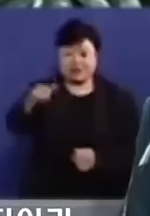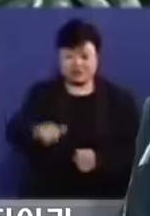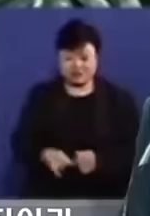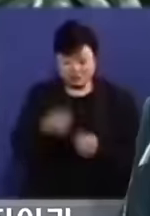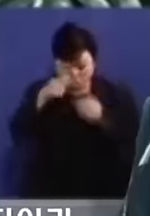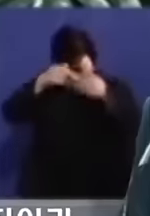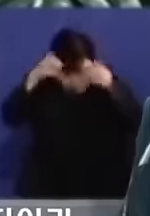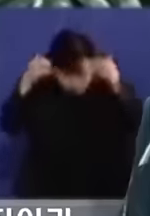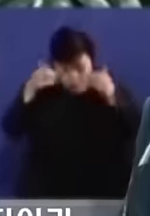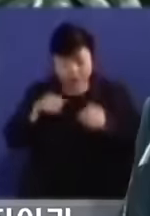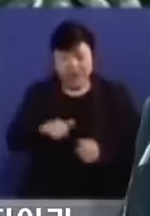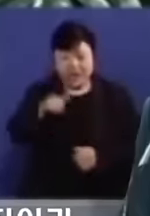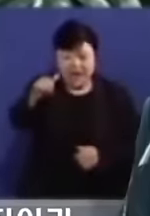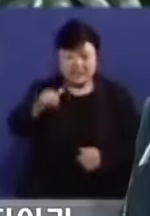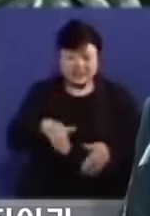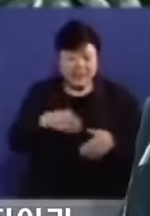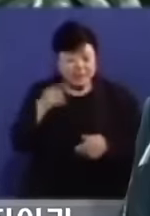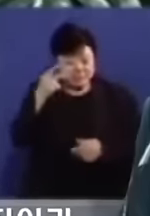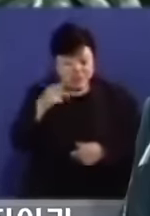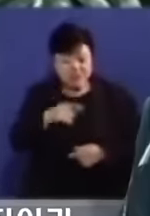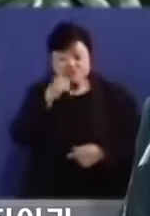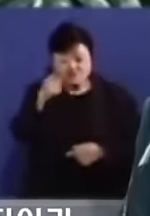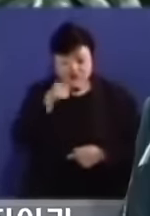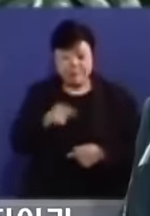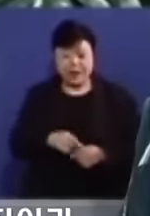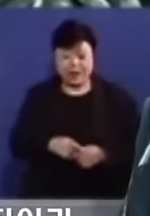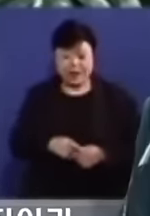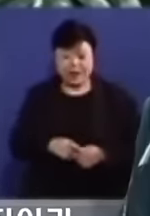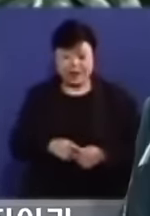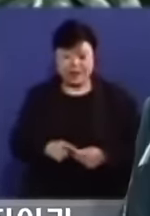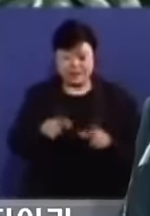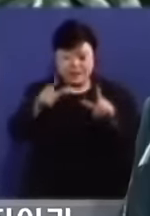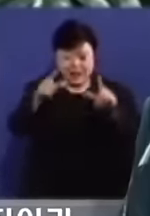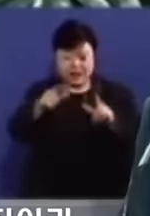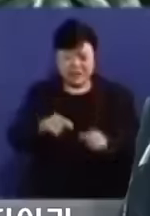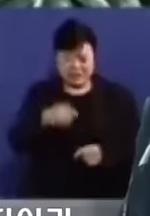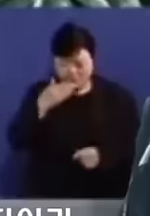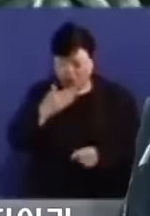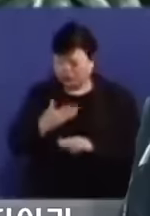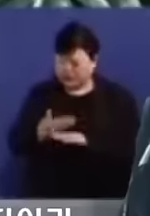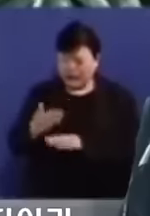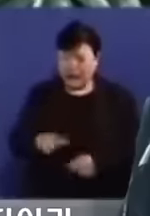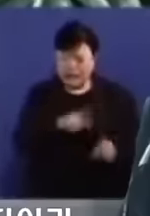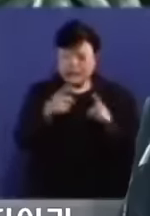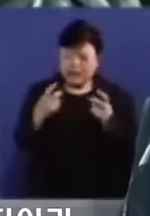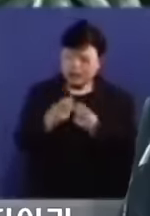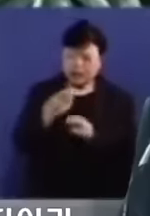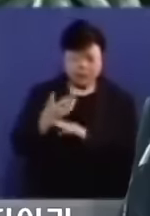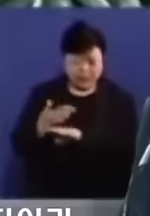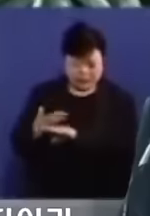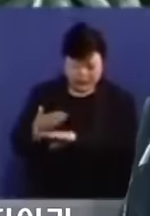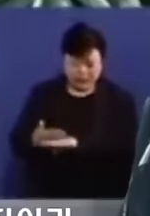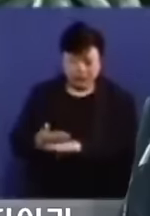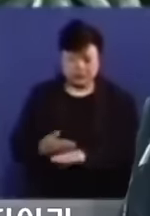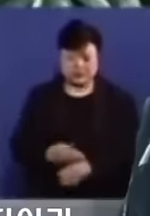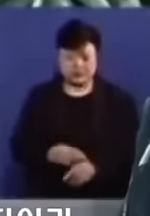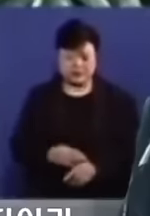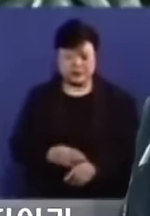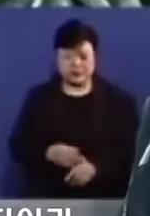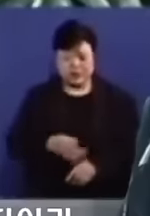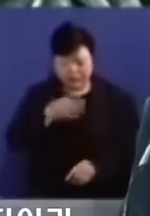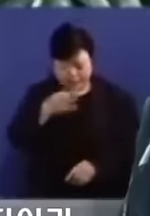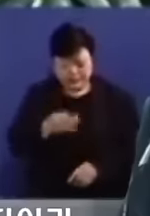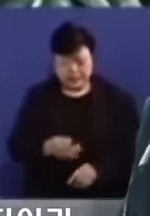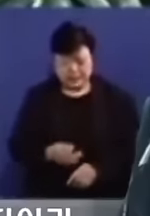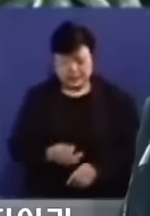중동의 남미의 고라파의 기후가 다르고 음식이 다르고 생활 방식이 다른 곳에 가서 감기가 들리기도